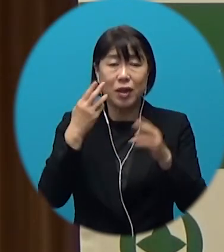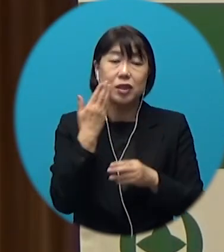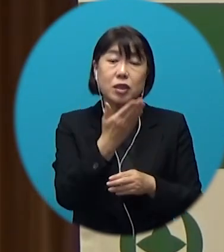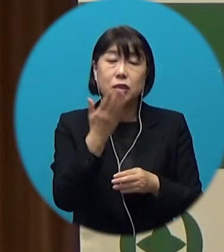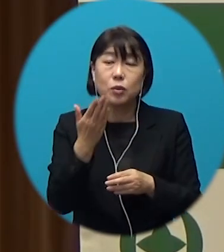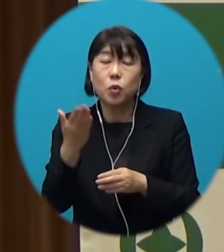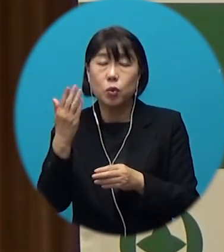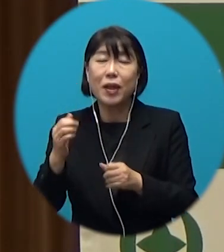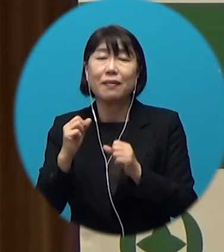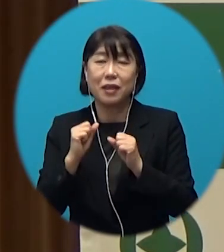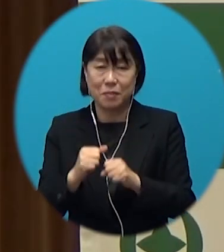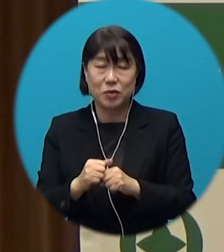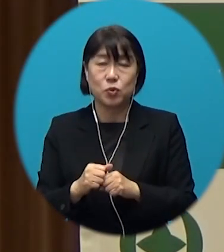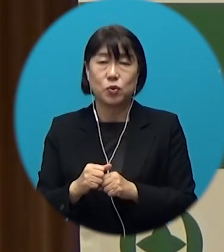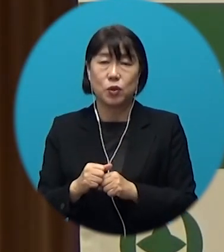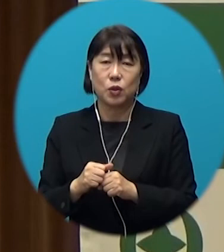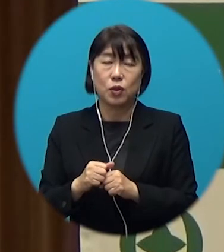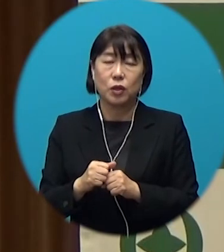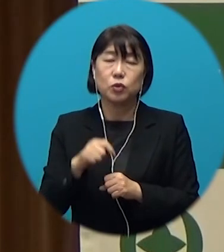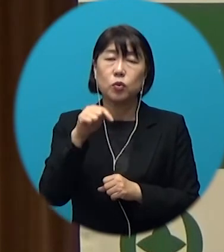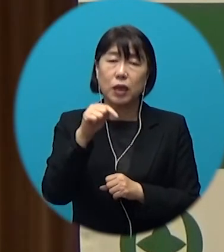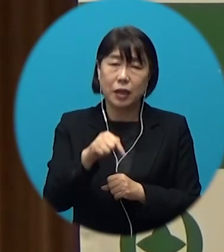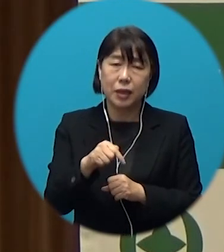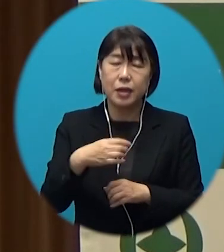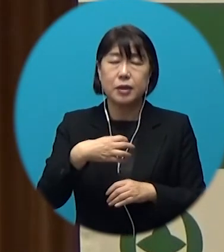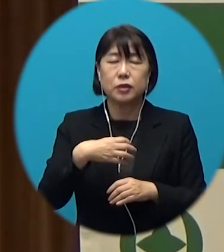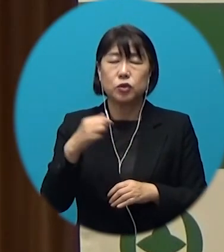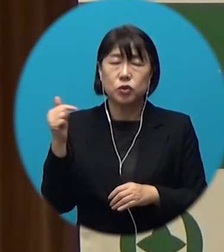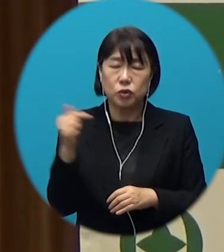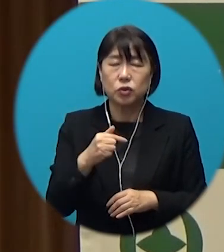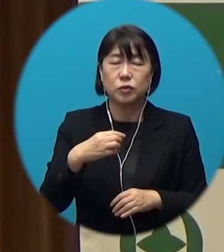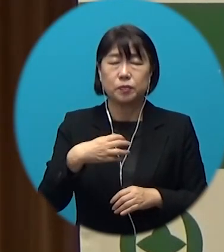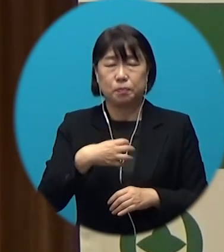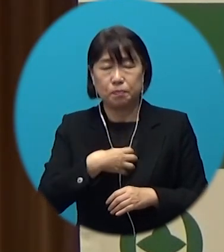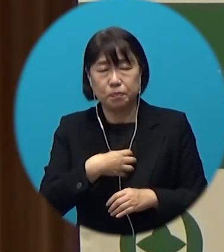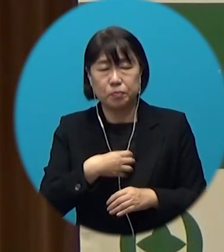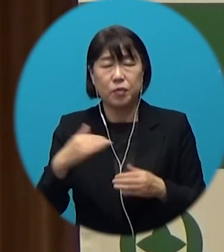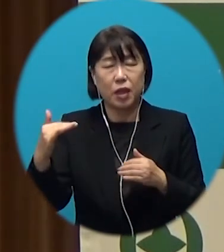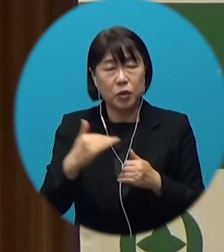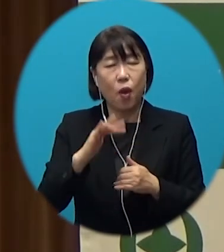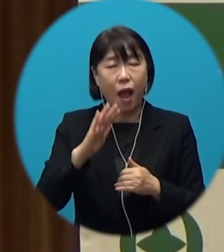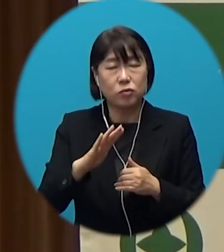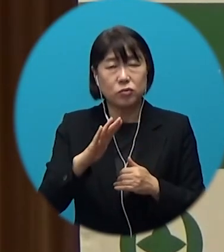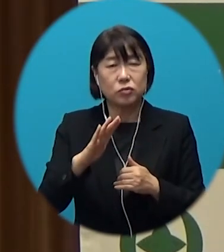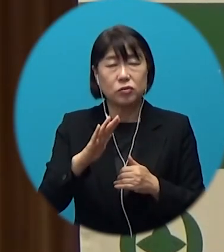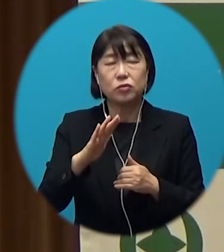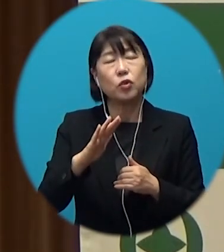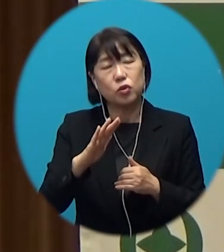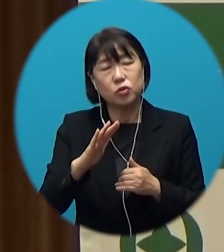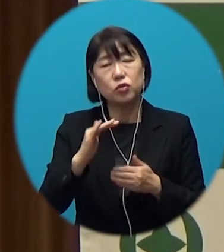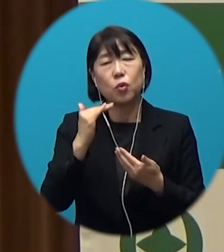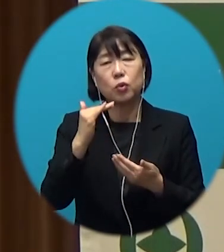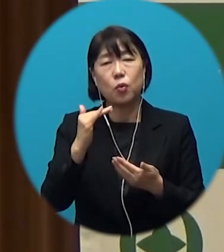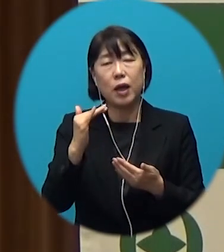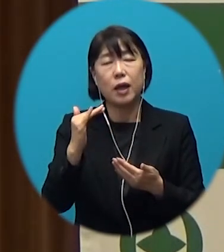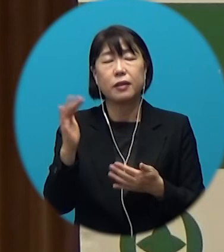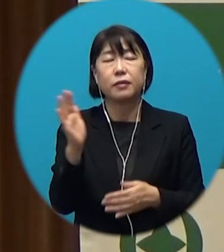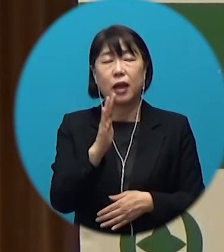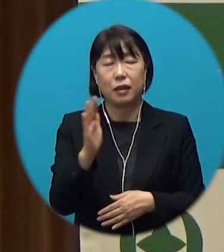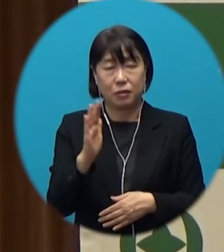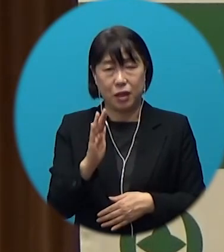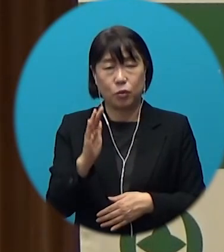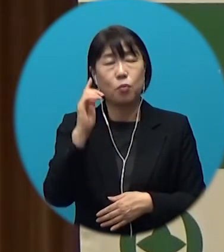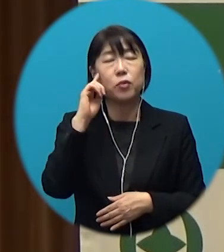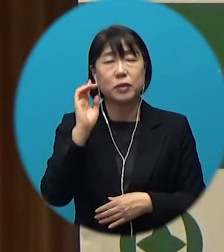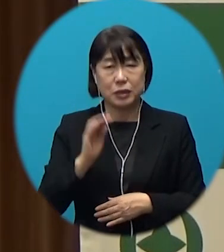。その中で懸念、即座にあの影響が出るというのは、あ、それを行えています。あの、具